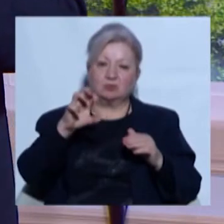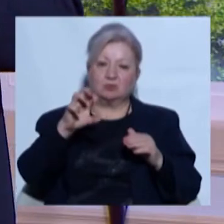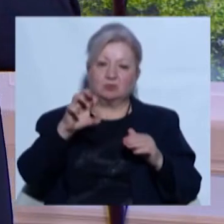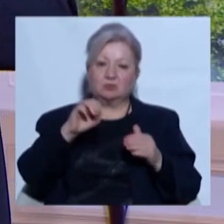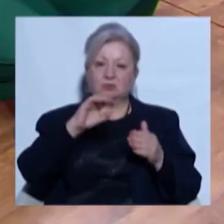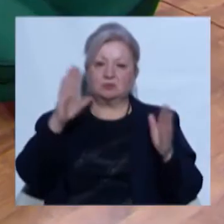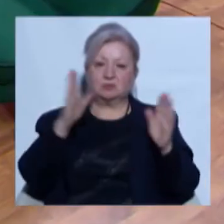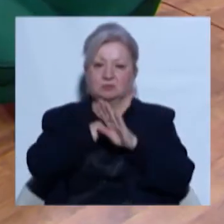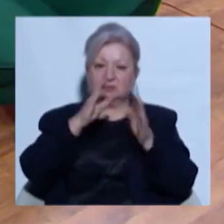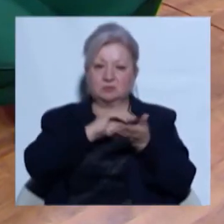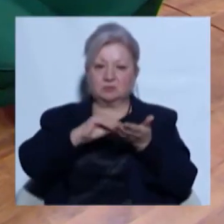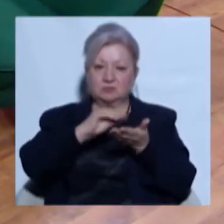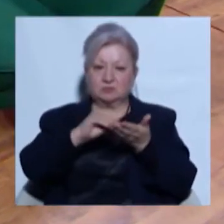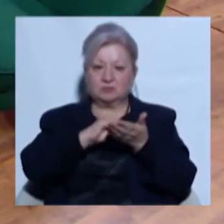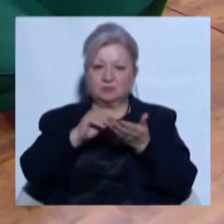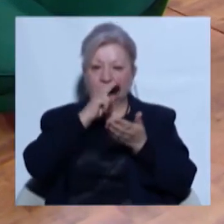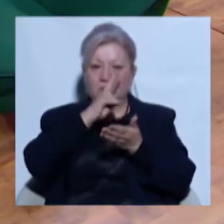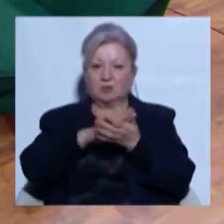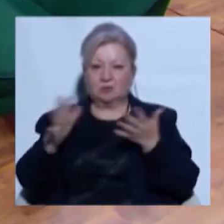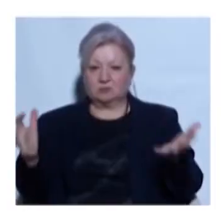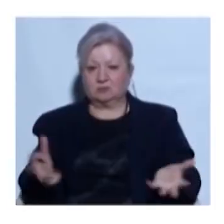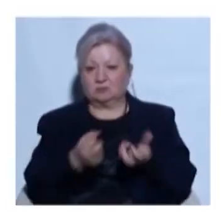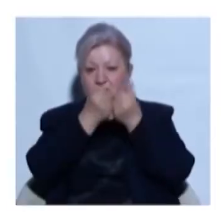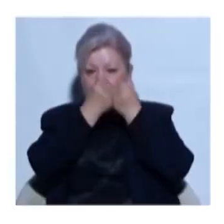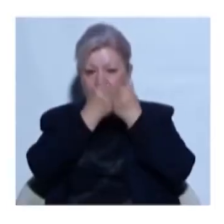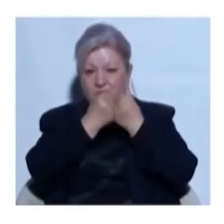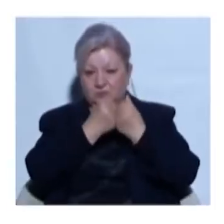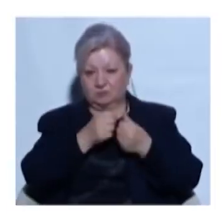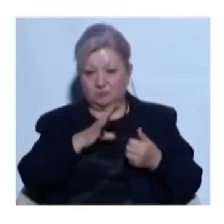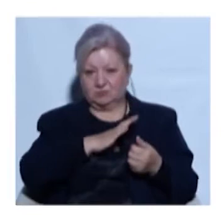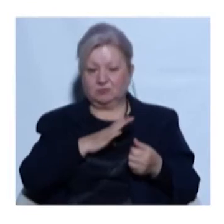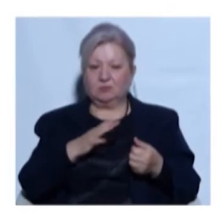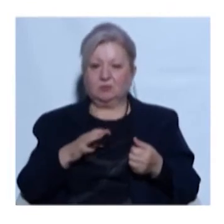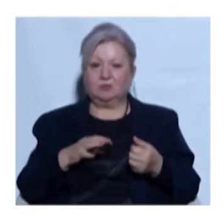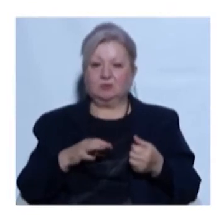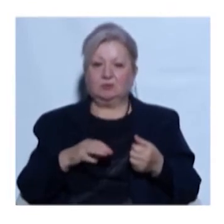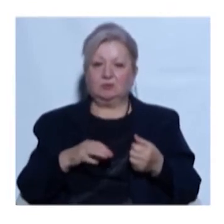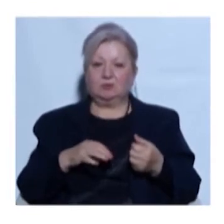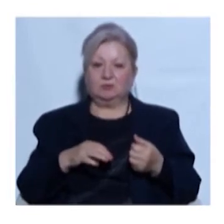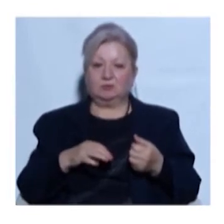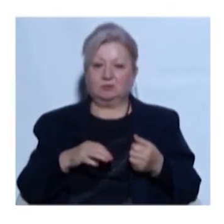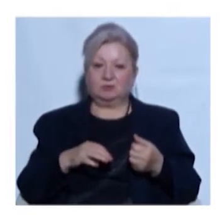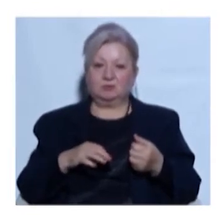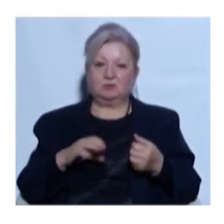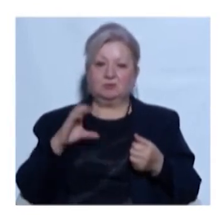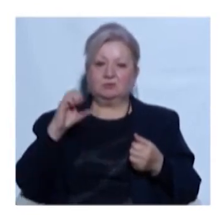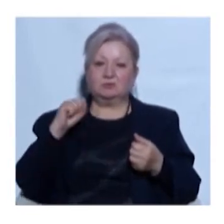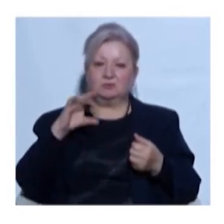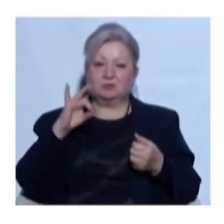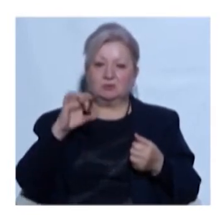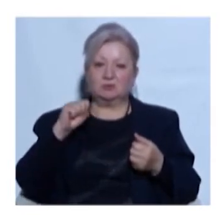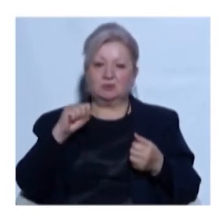განადგურებას გადაარჩინეს. საქართველოს მეჭურჭლეთ უხუცესი ექვთიმე. დავით სარაჯიშვილი.